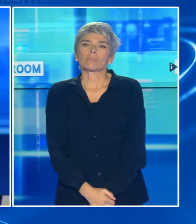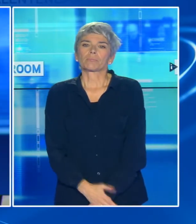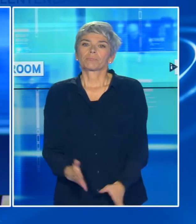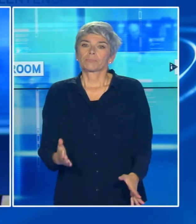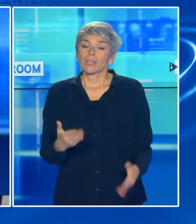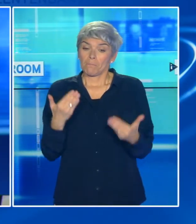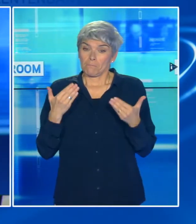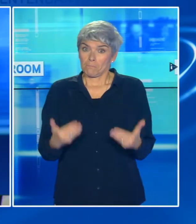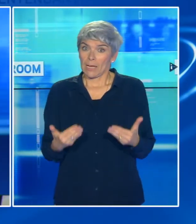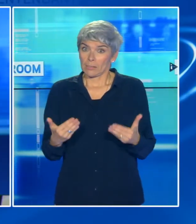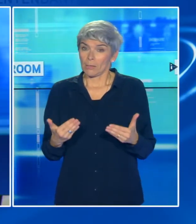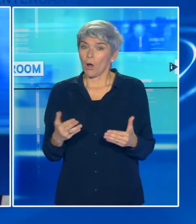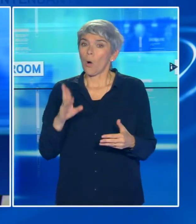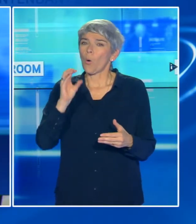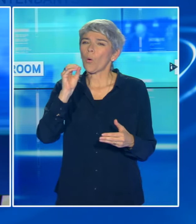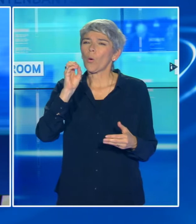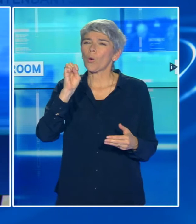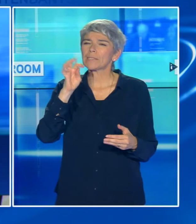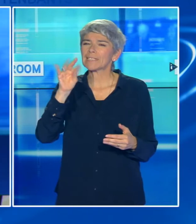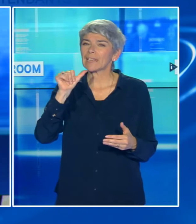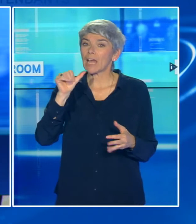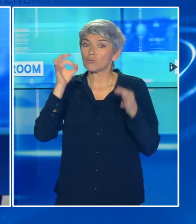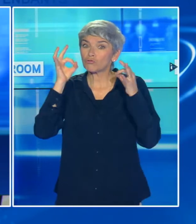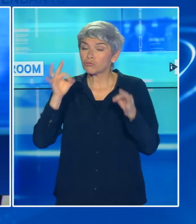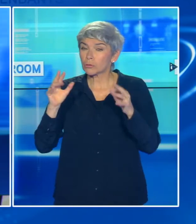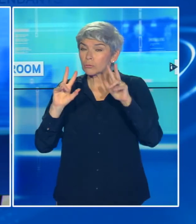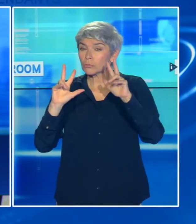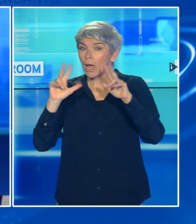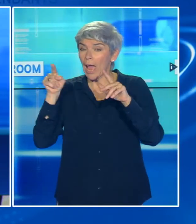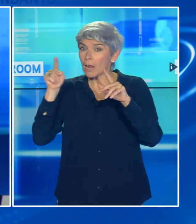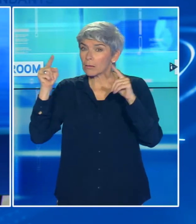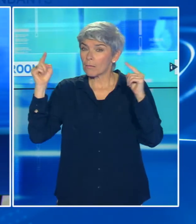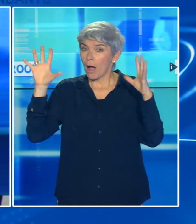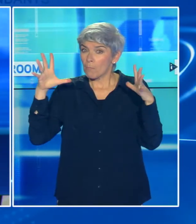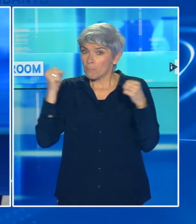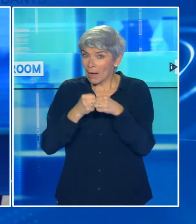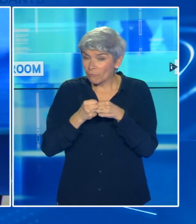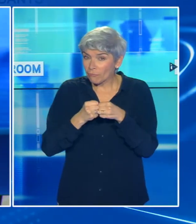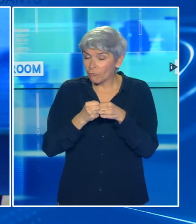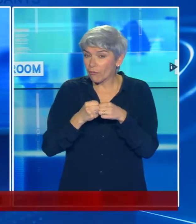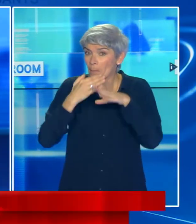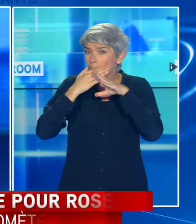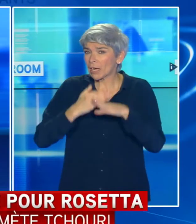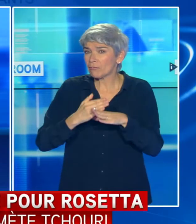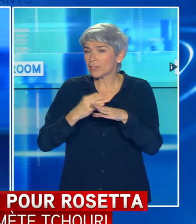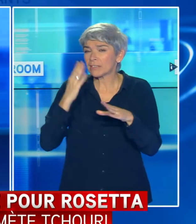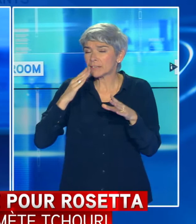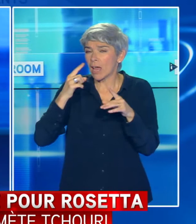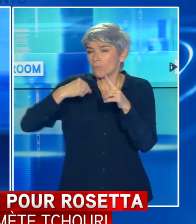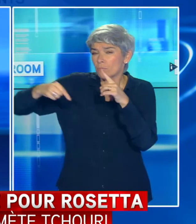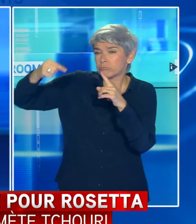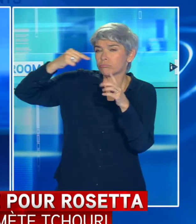Allez, on en vient maintenant à Rosetta. Rosetta qui s'est écrasée comme prévu à la mi-journée contre la comète Chury autour de laquelle elle